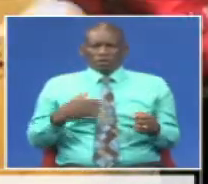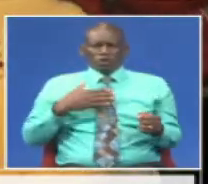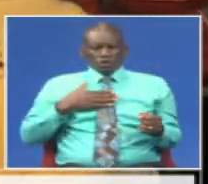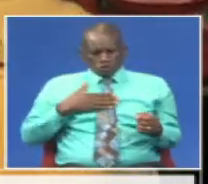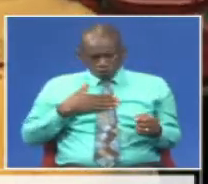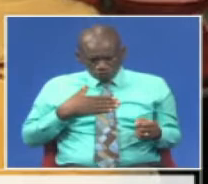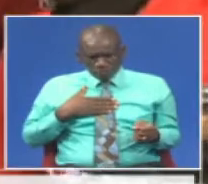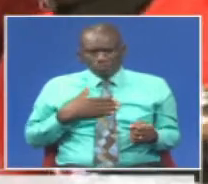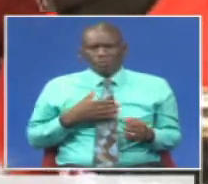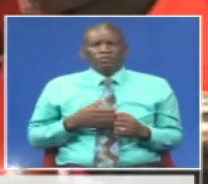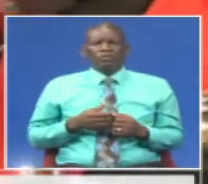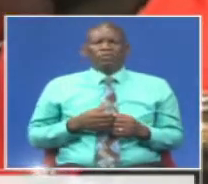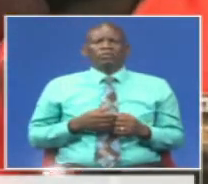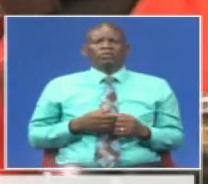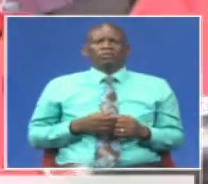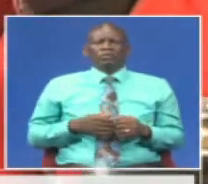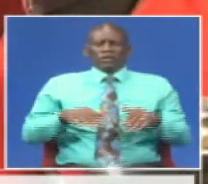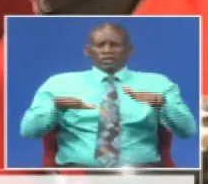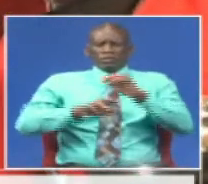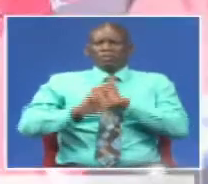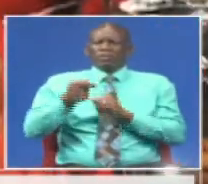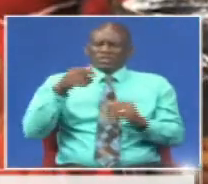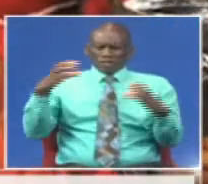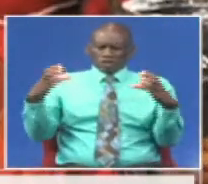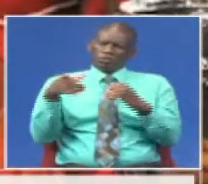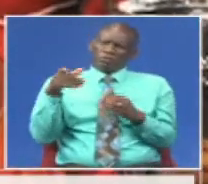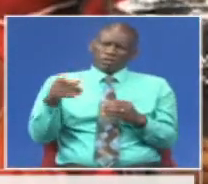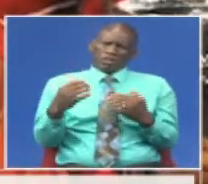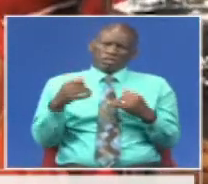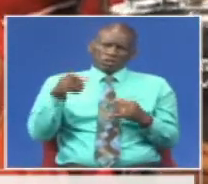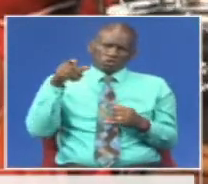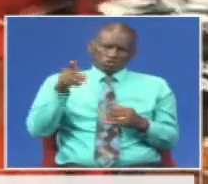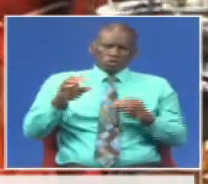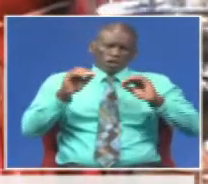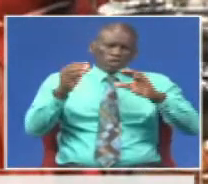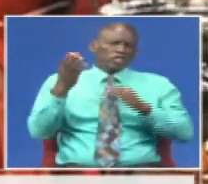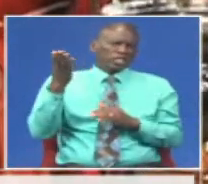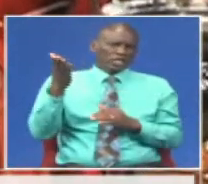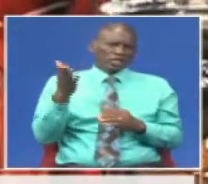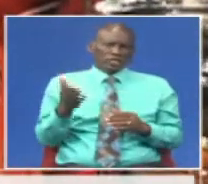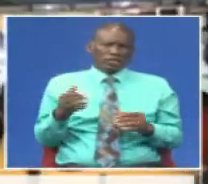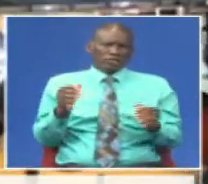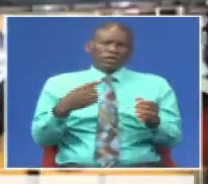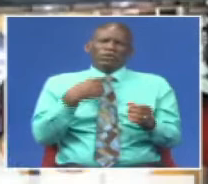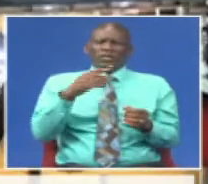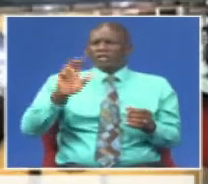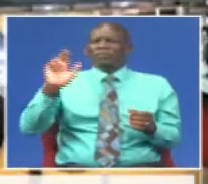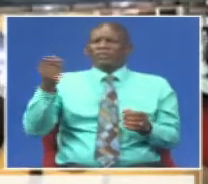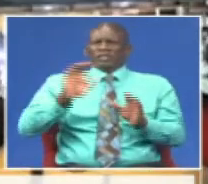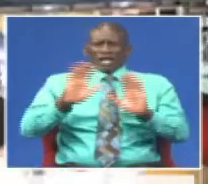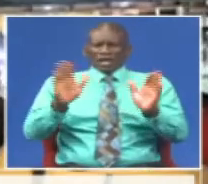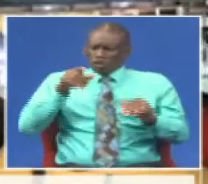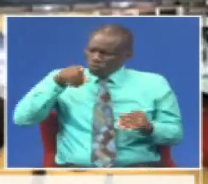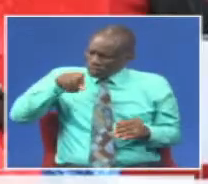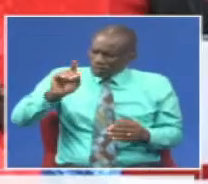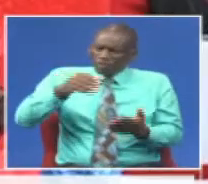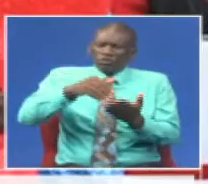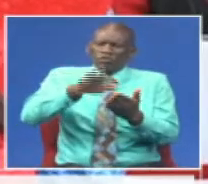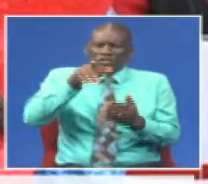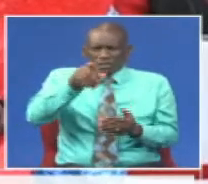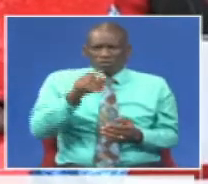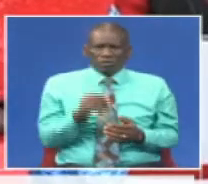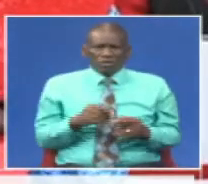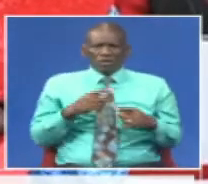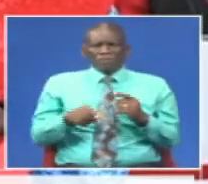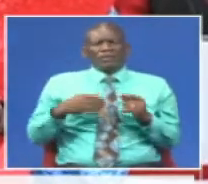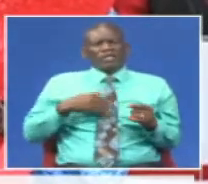Excellency, Rikiji, hiyo team, kwa sababu wewe ndiyo ulikuwa mwalimu huko, mimi siwezi ambia rais, wewe ndiye natuma.